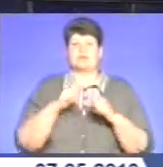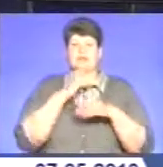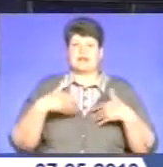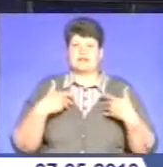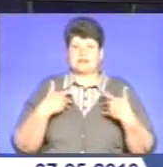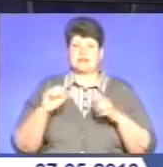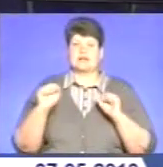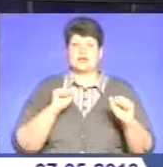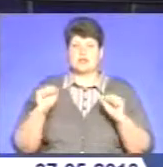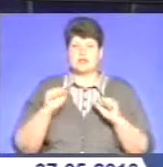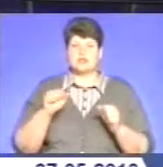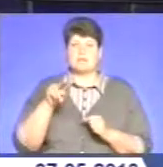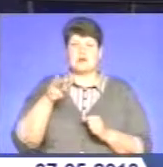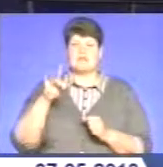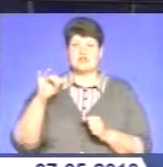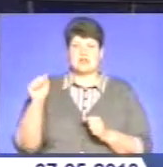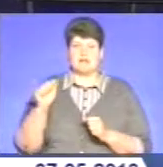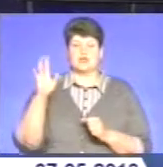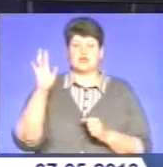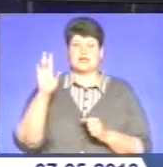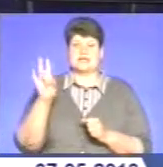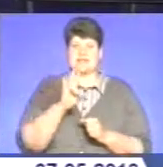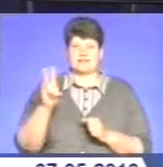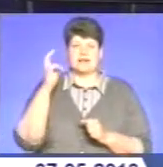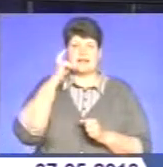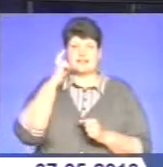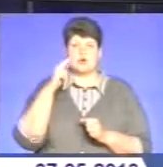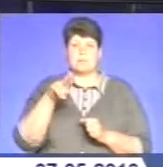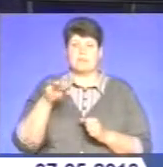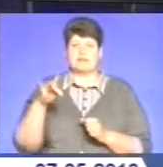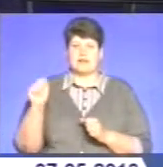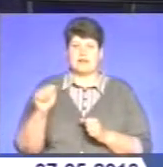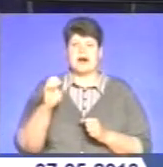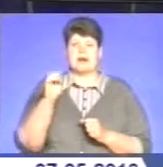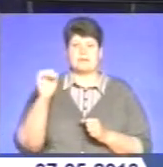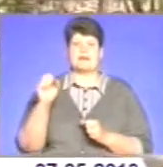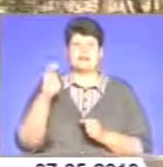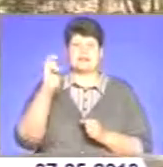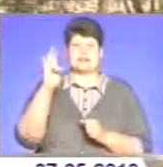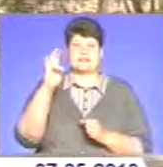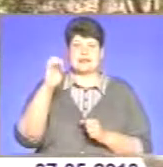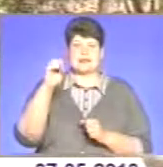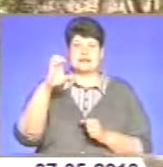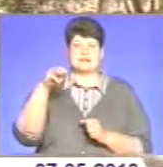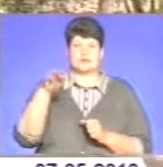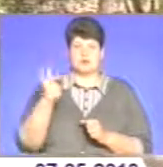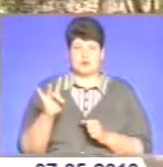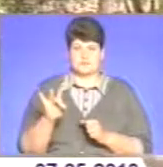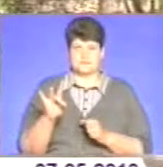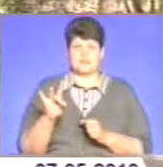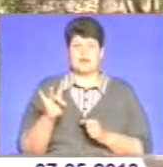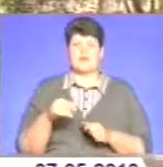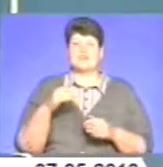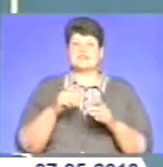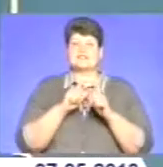єпархії Української православної церкви Київського патріархату архієпископ Нестор. У закладі гостям